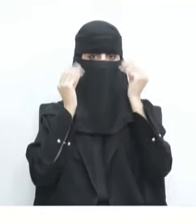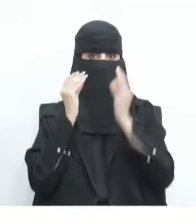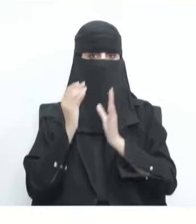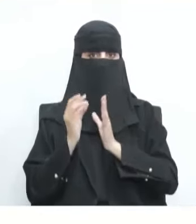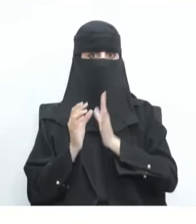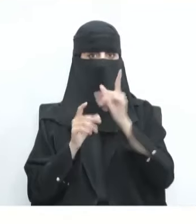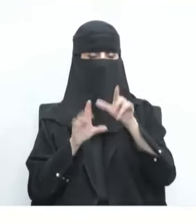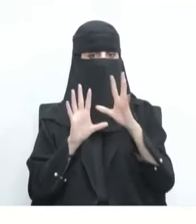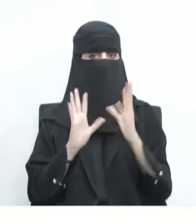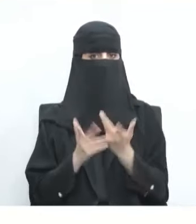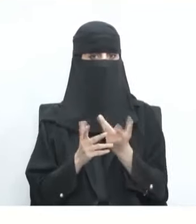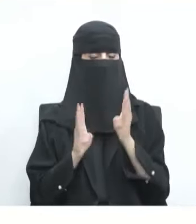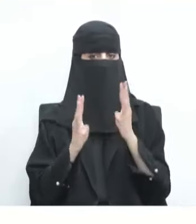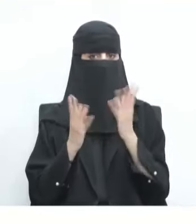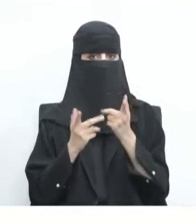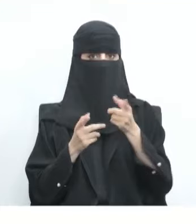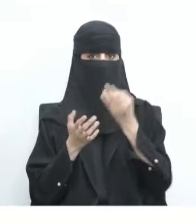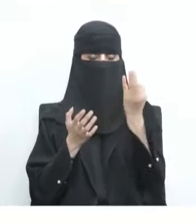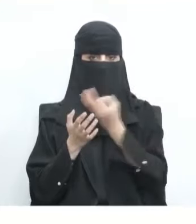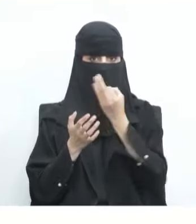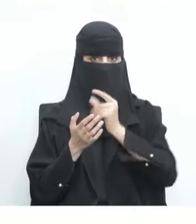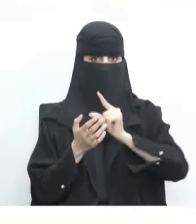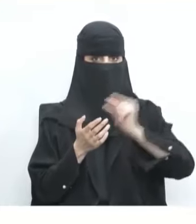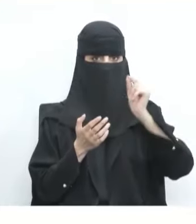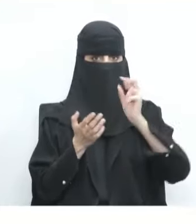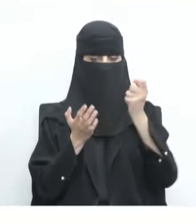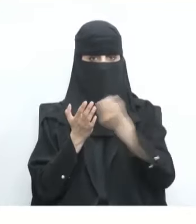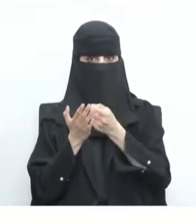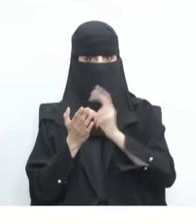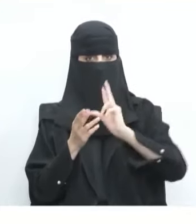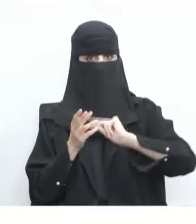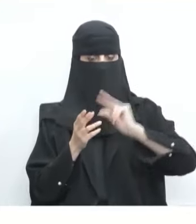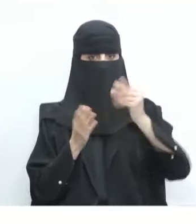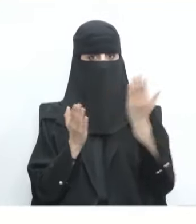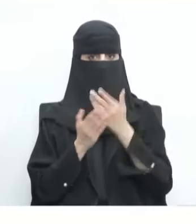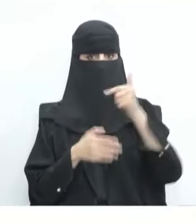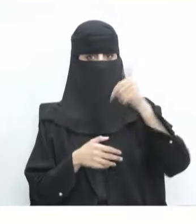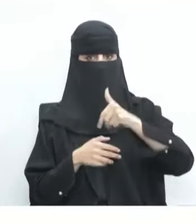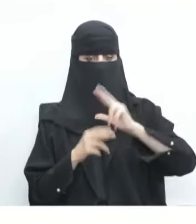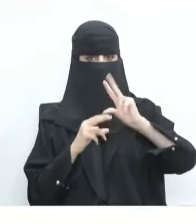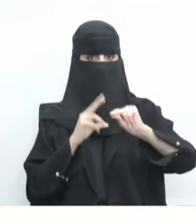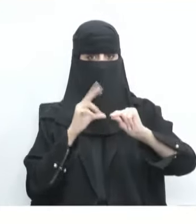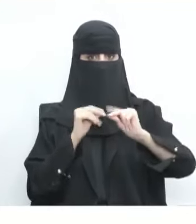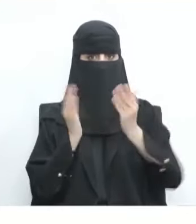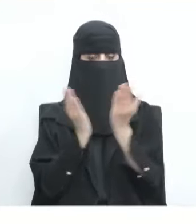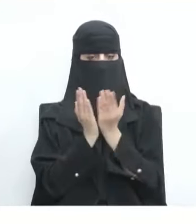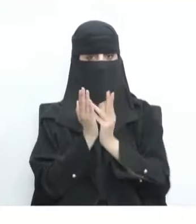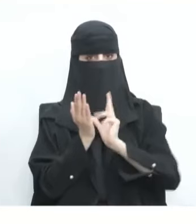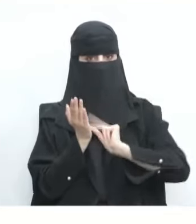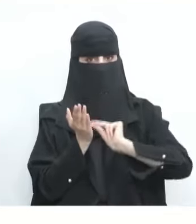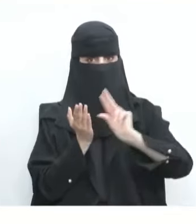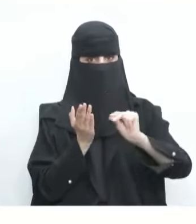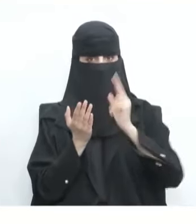الغزيره وهذا التعبير اللطيف وانت مثلنا في الصف السادس تدرسين ما ندرس